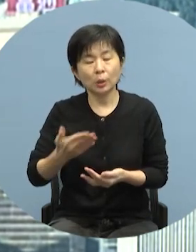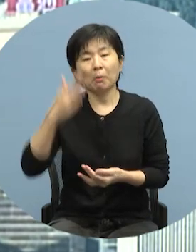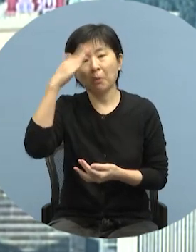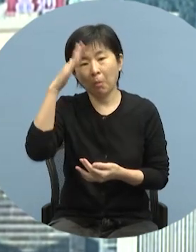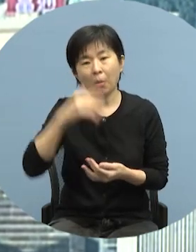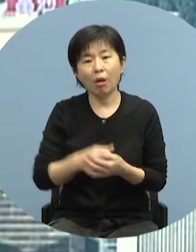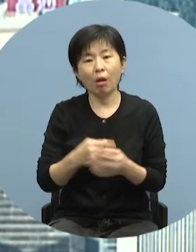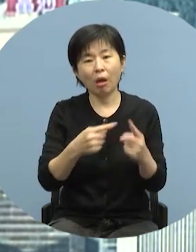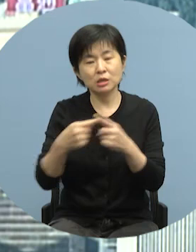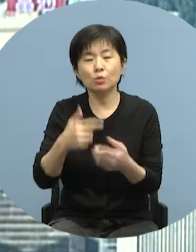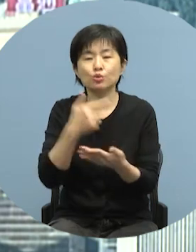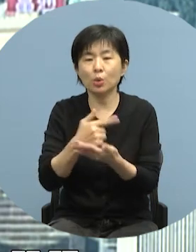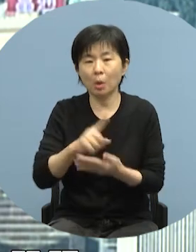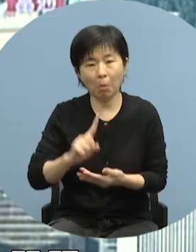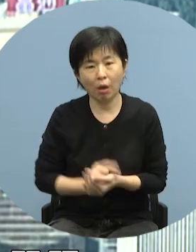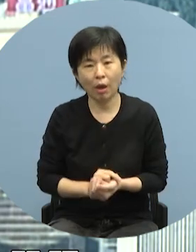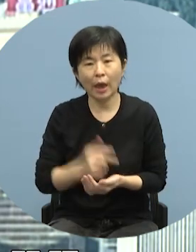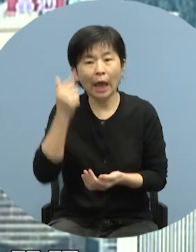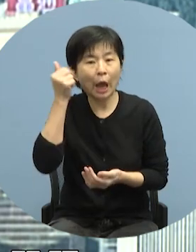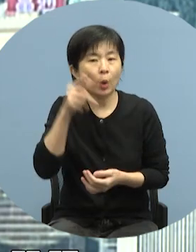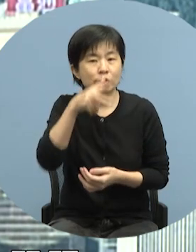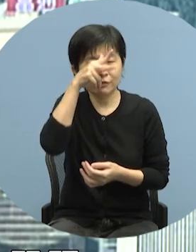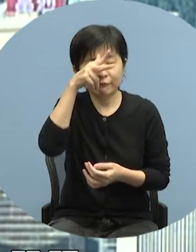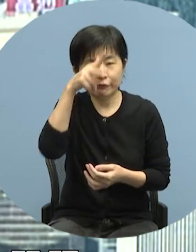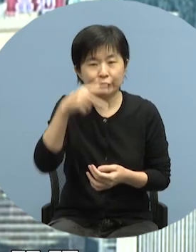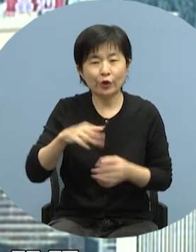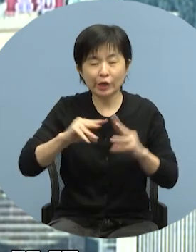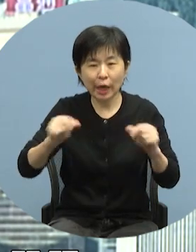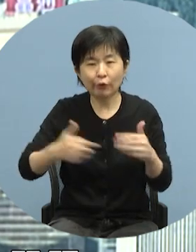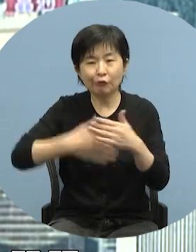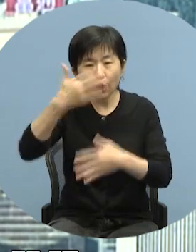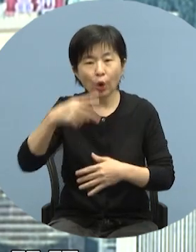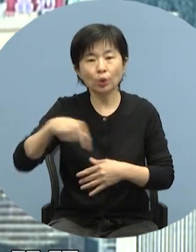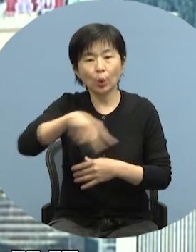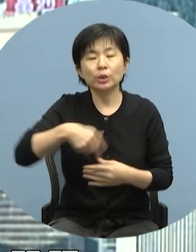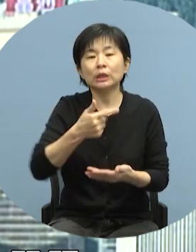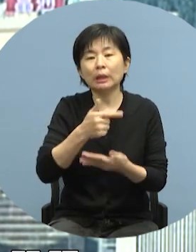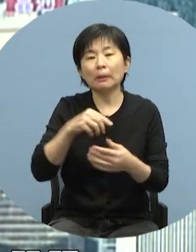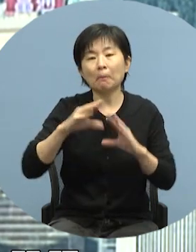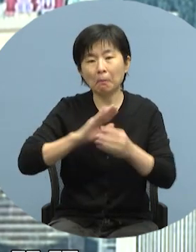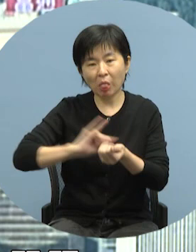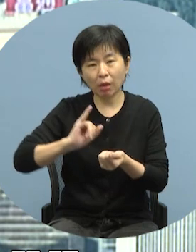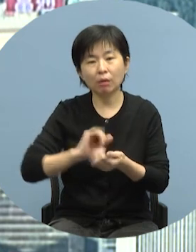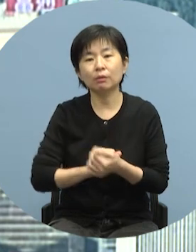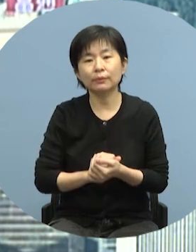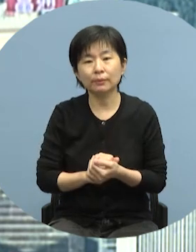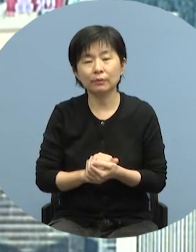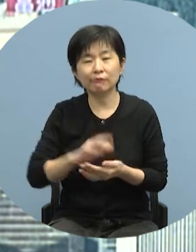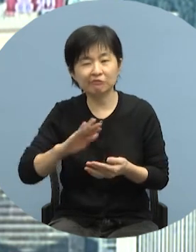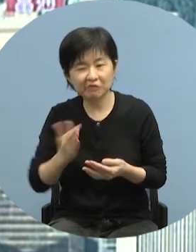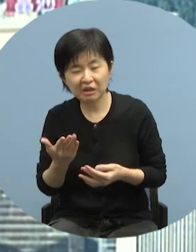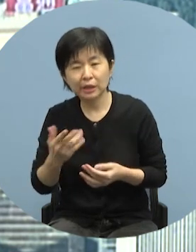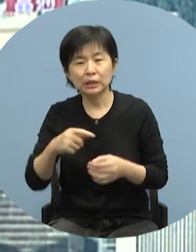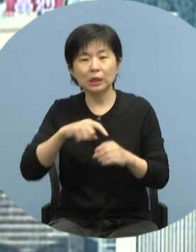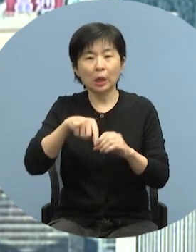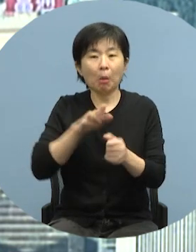全明白市民重中之重咧，係希望政府能夠解決房屋同埋土地嘅問題。反之喺